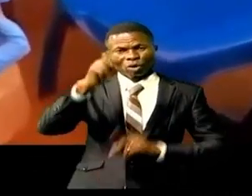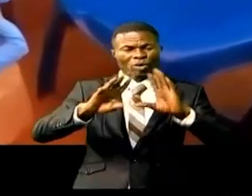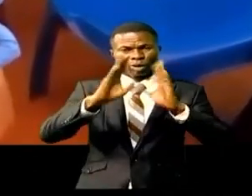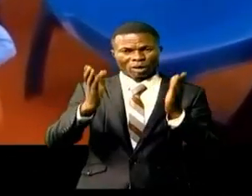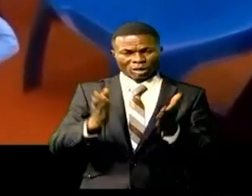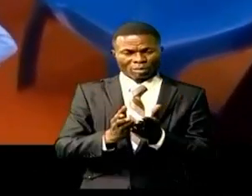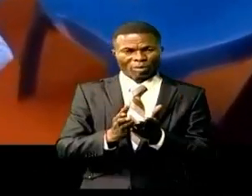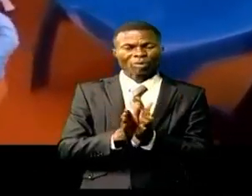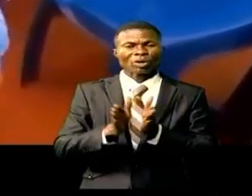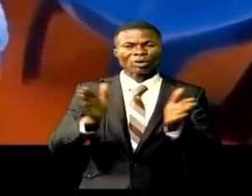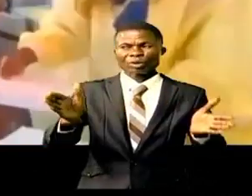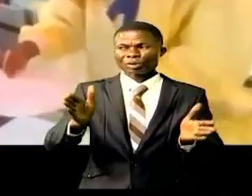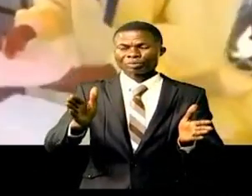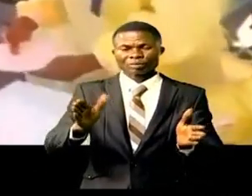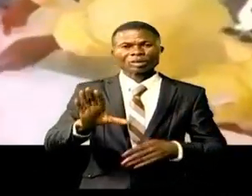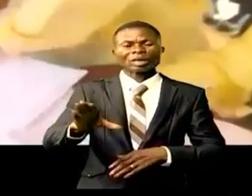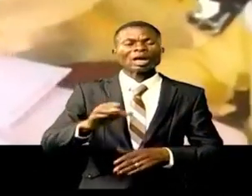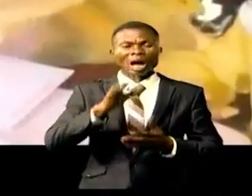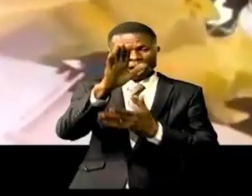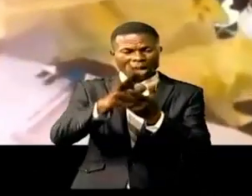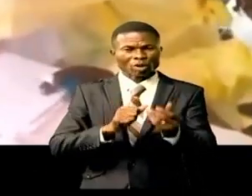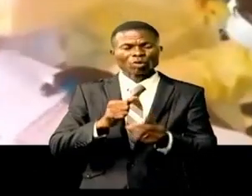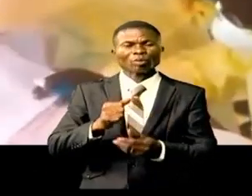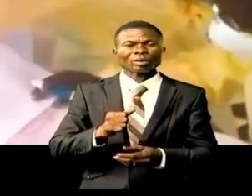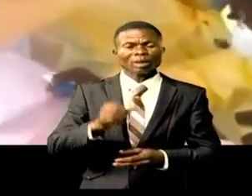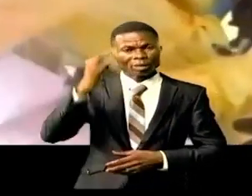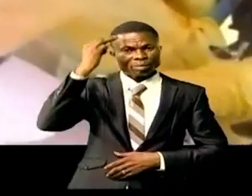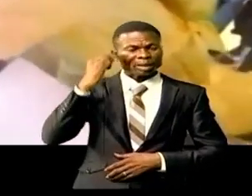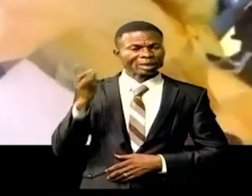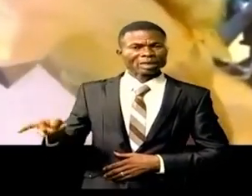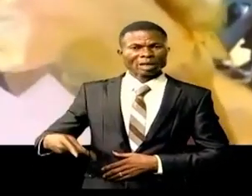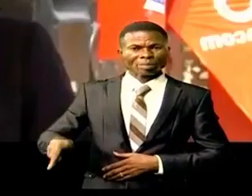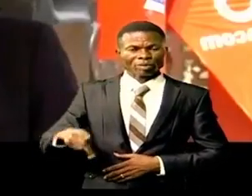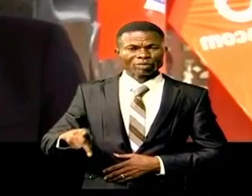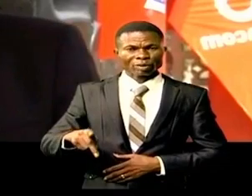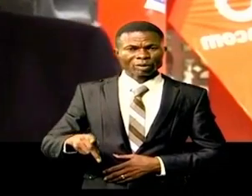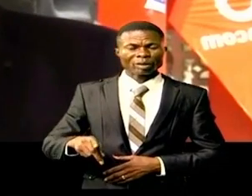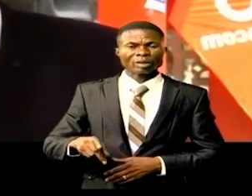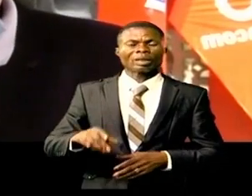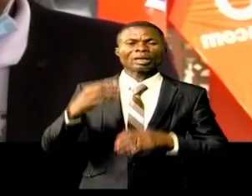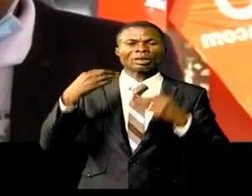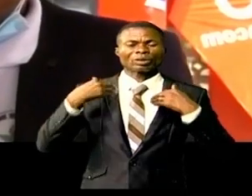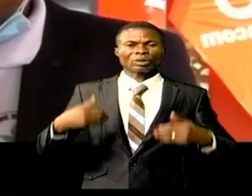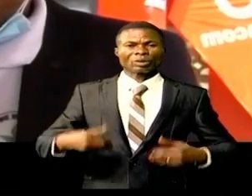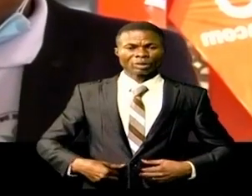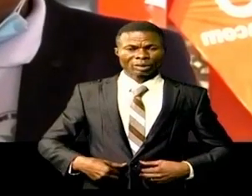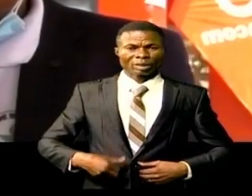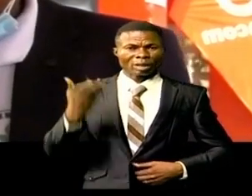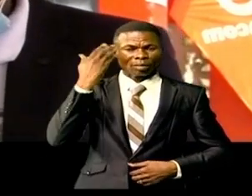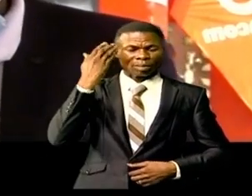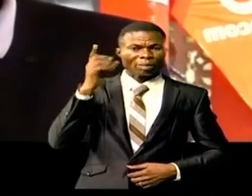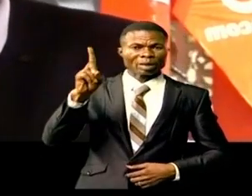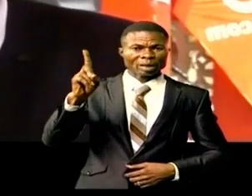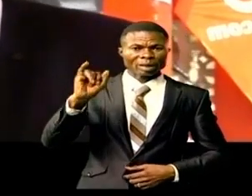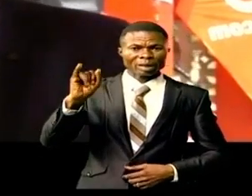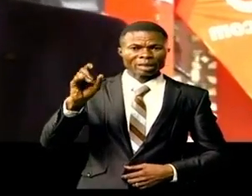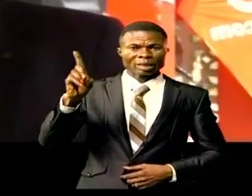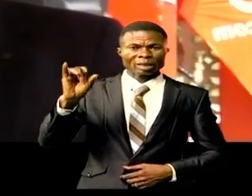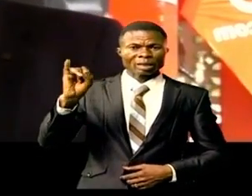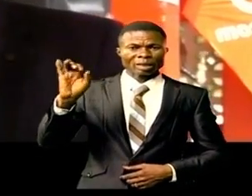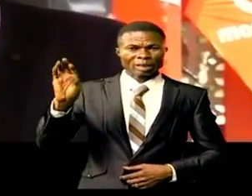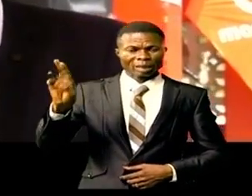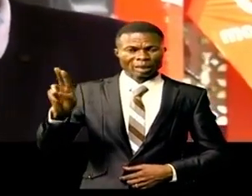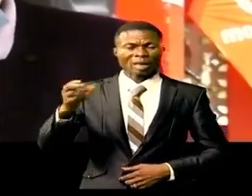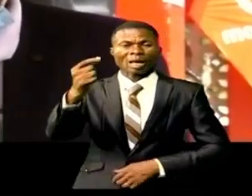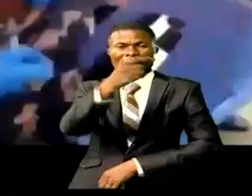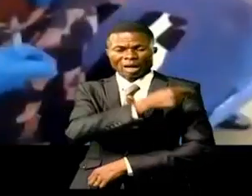tout entière a suivi cet exemple. Le ministre provincial de la Santé, Didier Tsikisa, a rassuré que ce